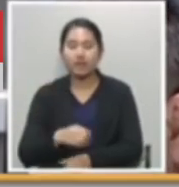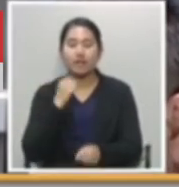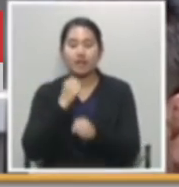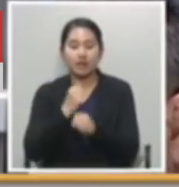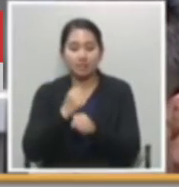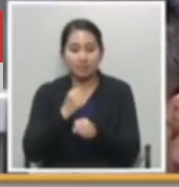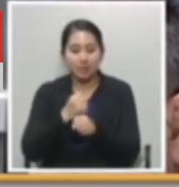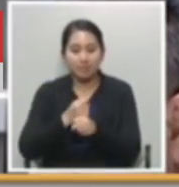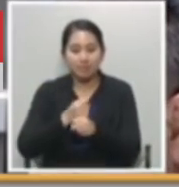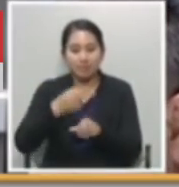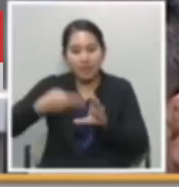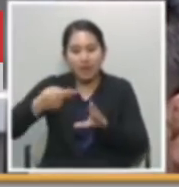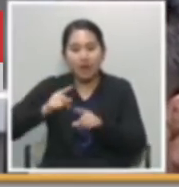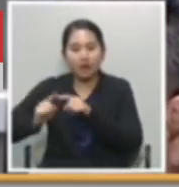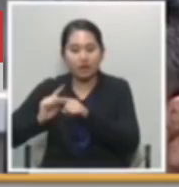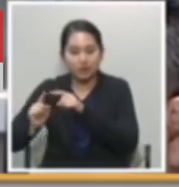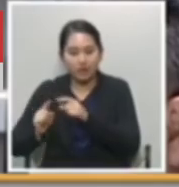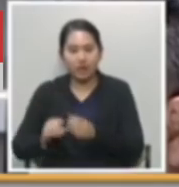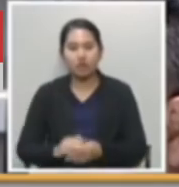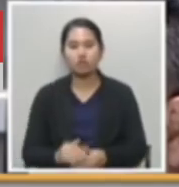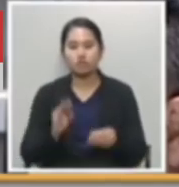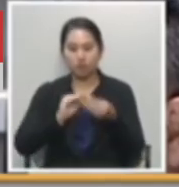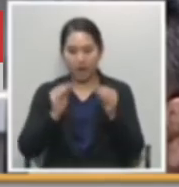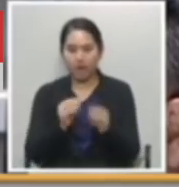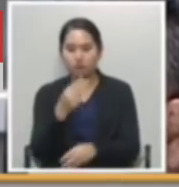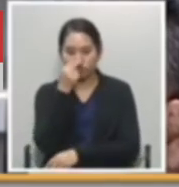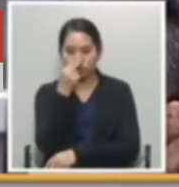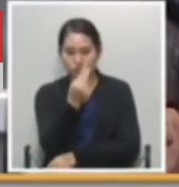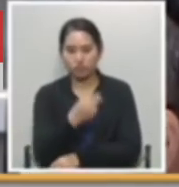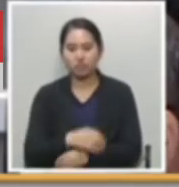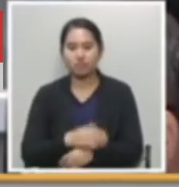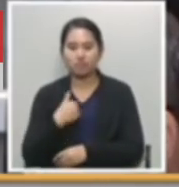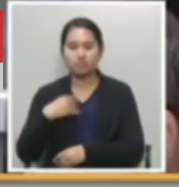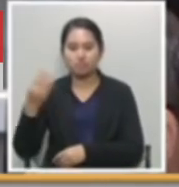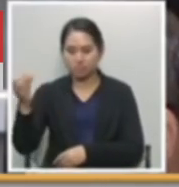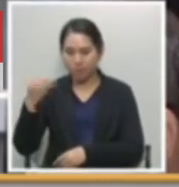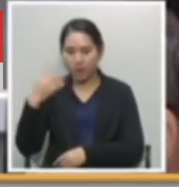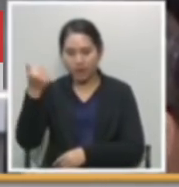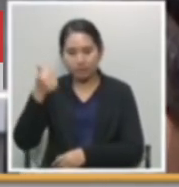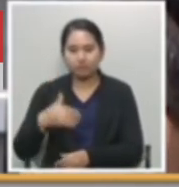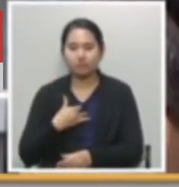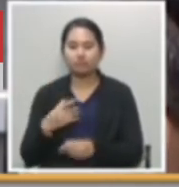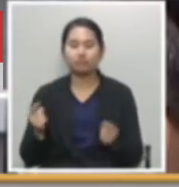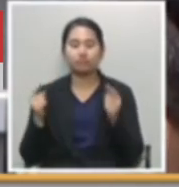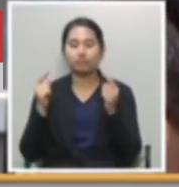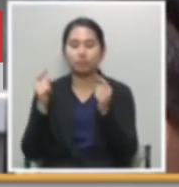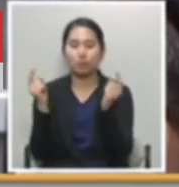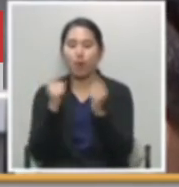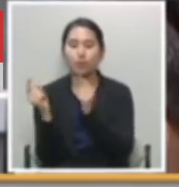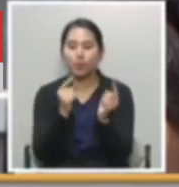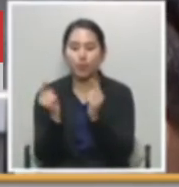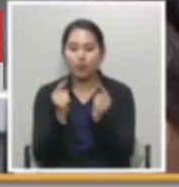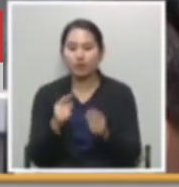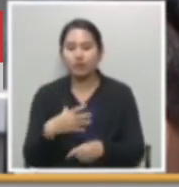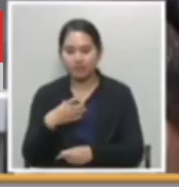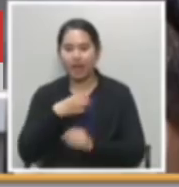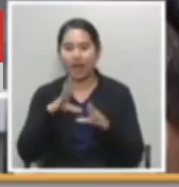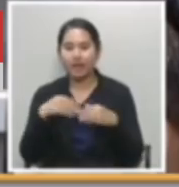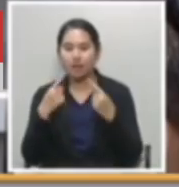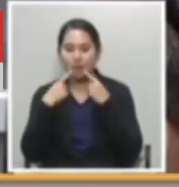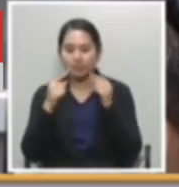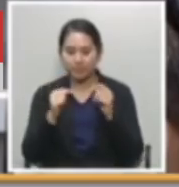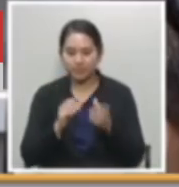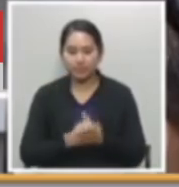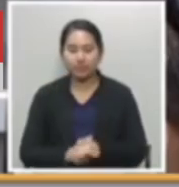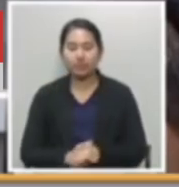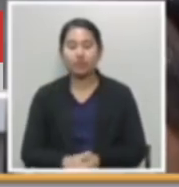หาศาลในตัวเลขเดี๋ยวจะแฉให้ดูแน่จริงสวนกลับมาเดี๋ยวผมจะแฉสะใจมากเลยครับผมอยากลองให้แฉด้วยอยากลองให้ตอบมาด้วย